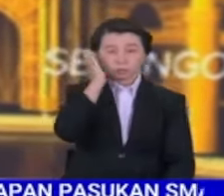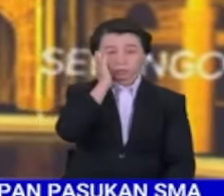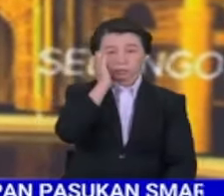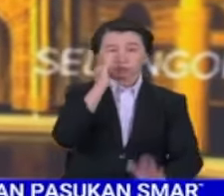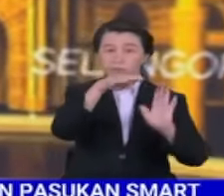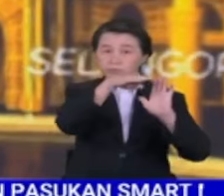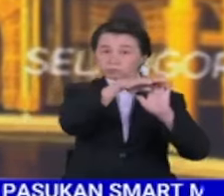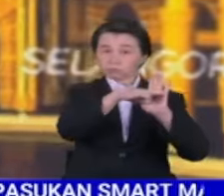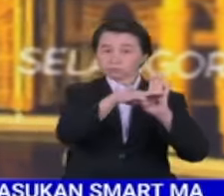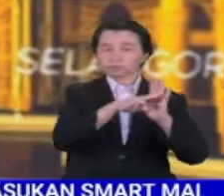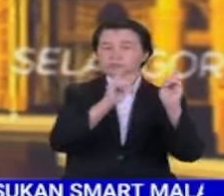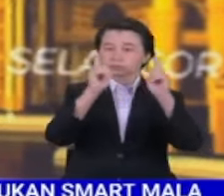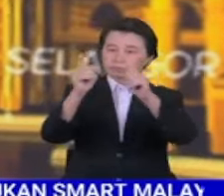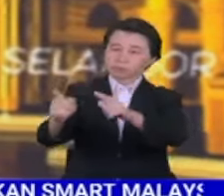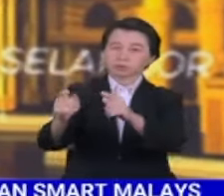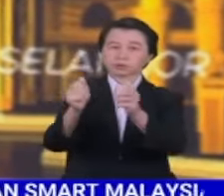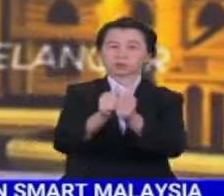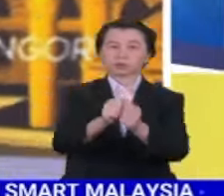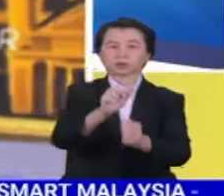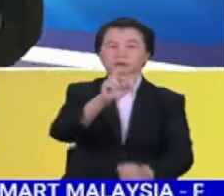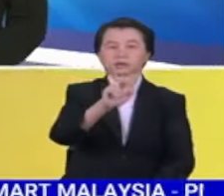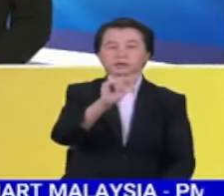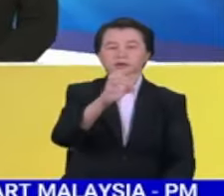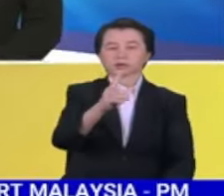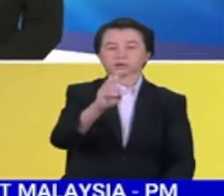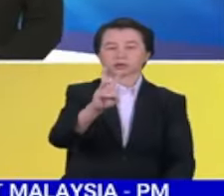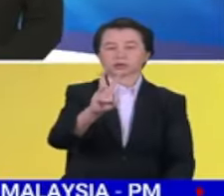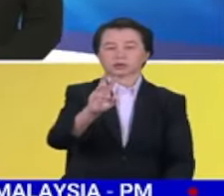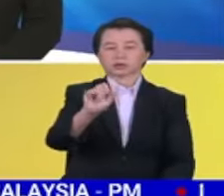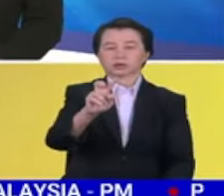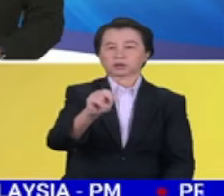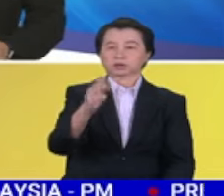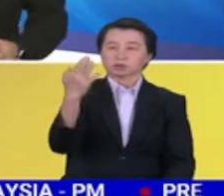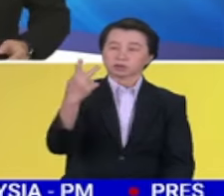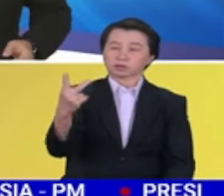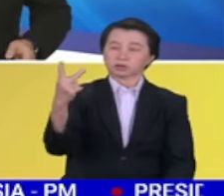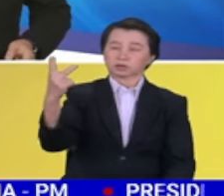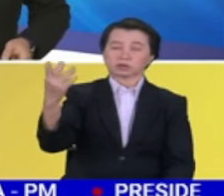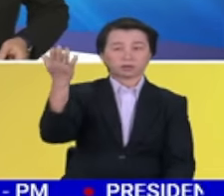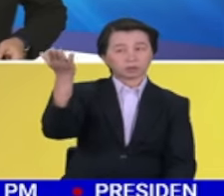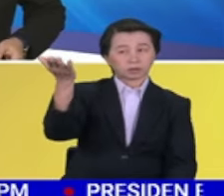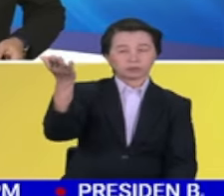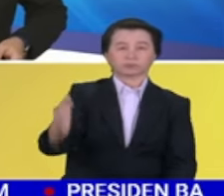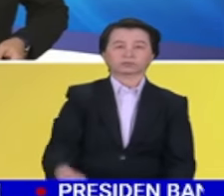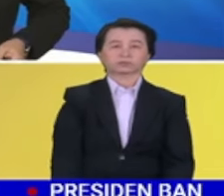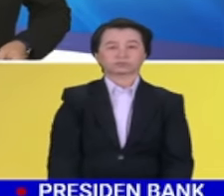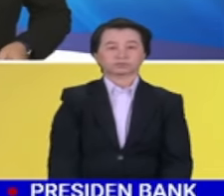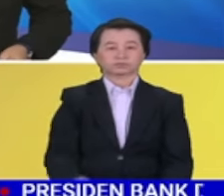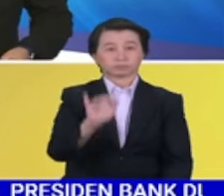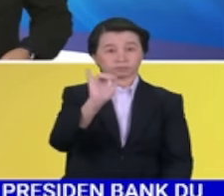perinciannya kita langsung bersama redwin Robin di kota kinabaluin